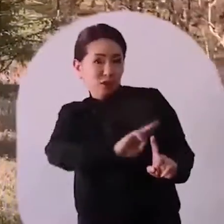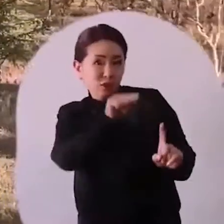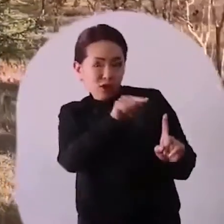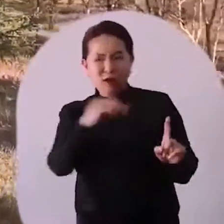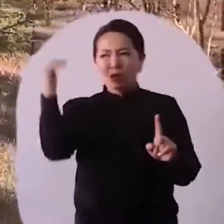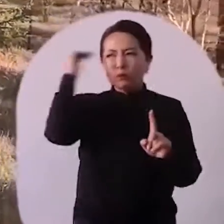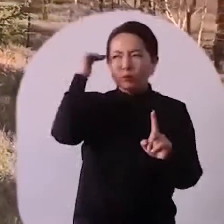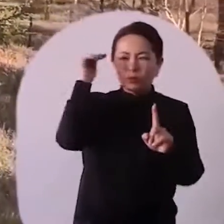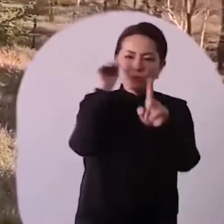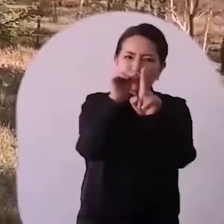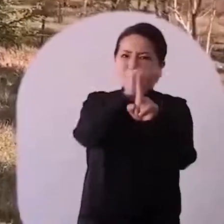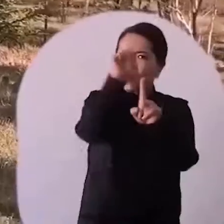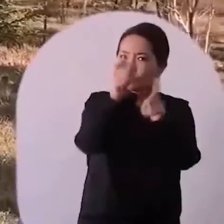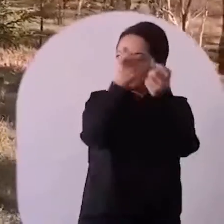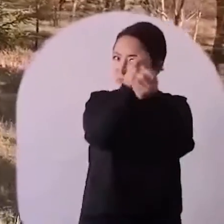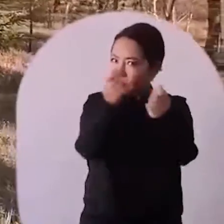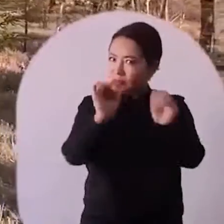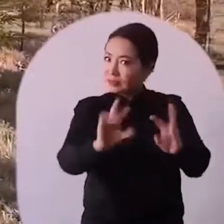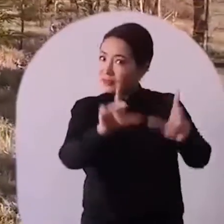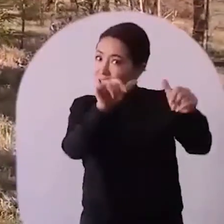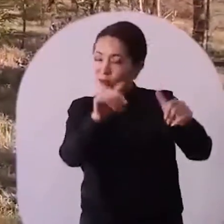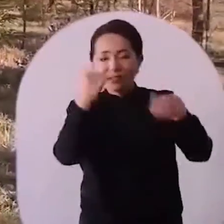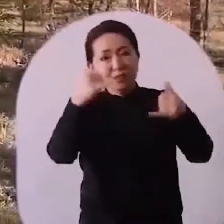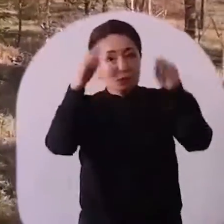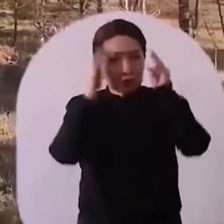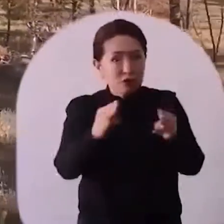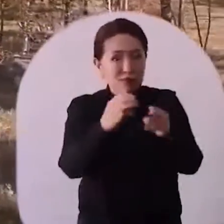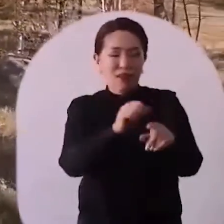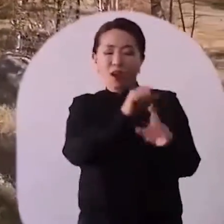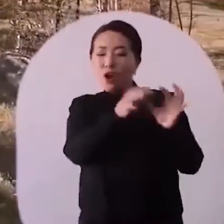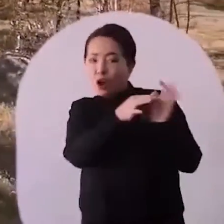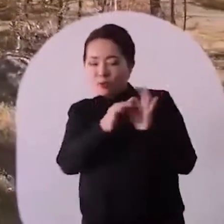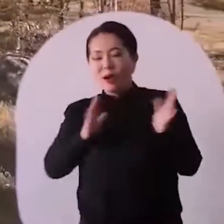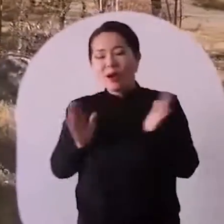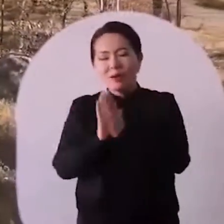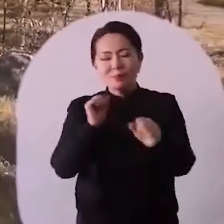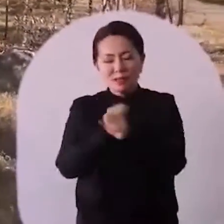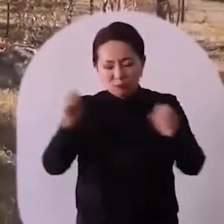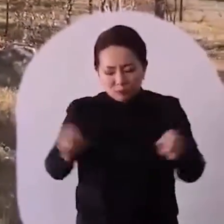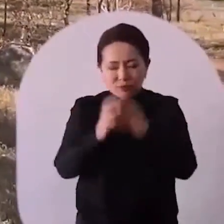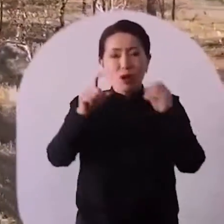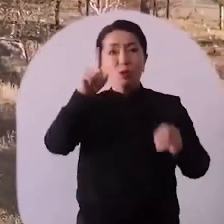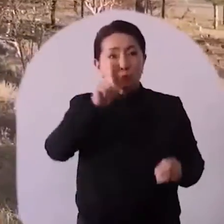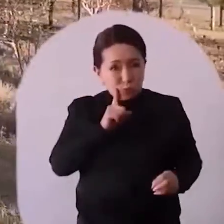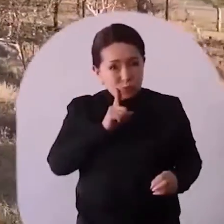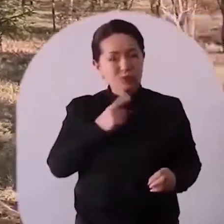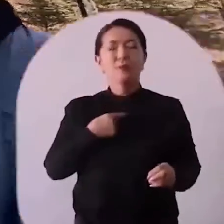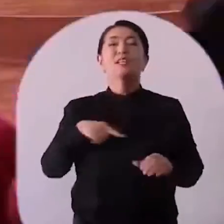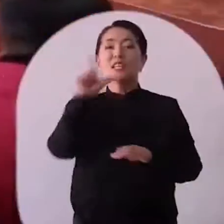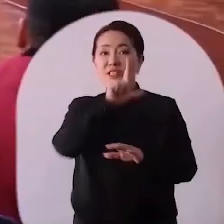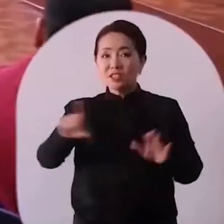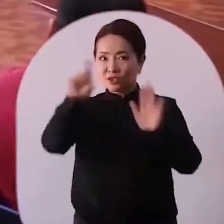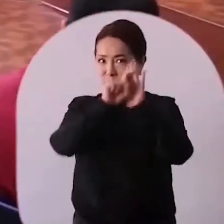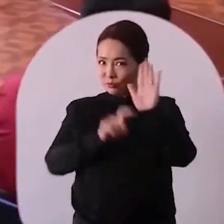тулгамдж буй асуудлуудыг сайжруулах магадгүй шийдвэрлэх тал дээр хамтран ажиллаж хийж бүтээхийг хүсэн учраас би лид хөтөлбөрт